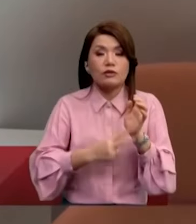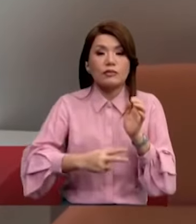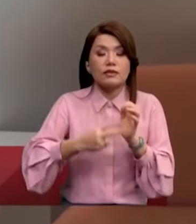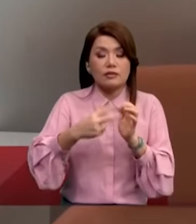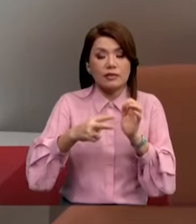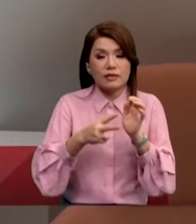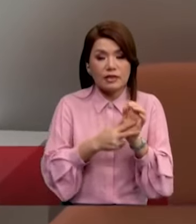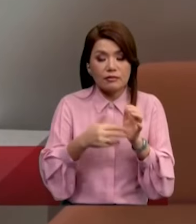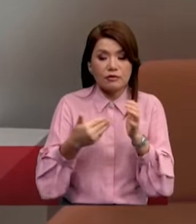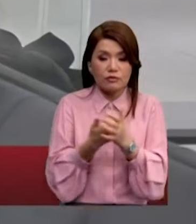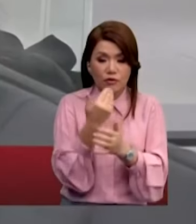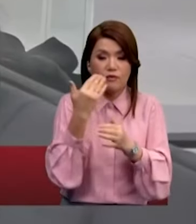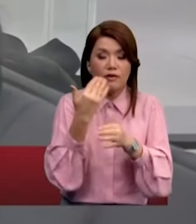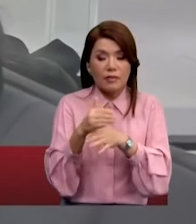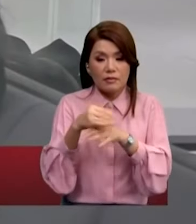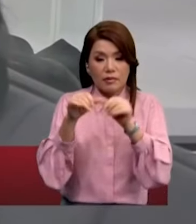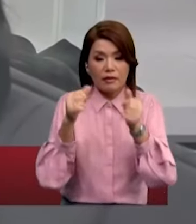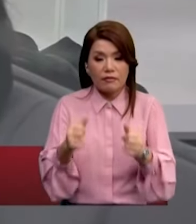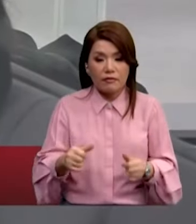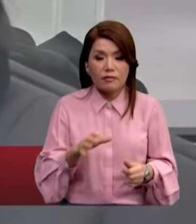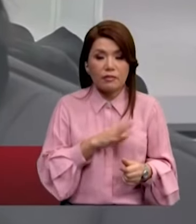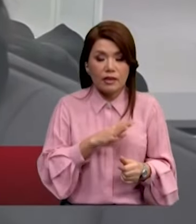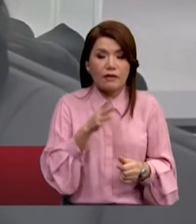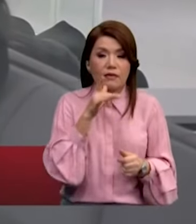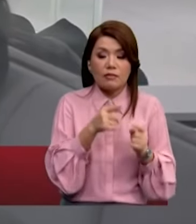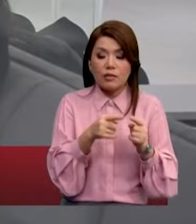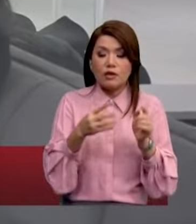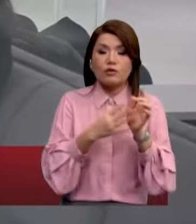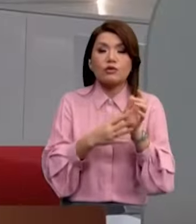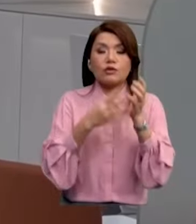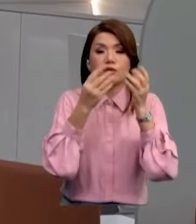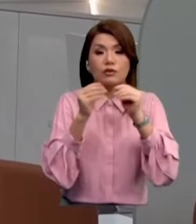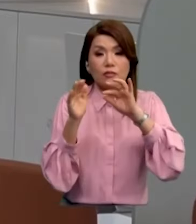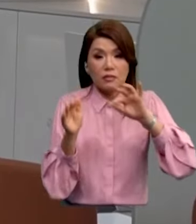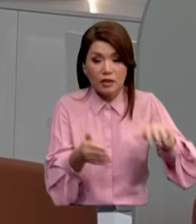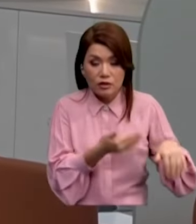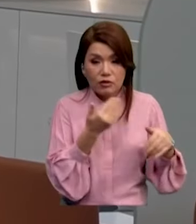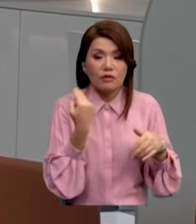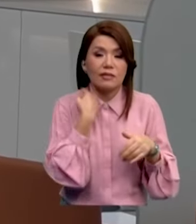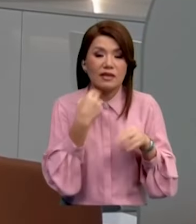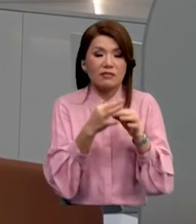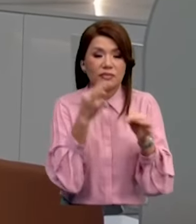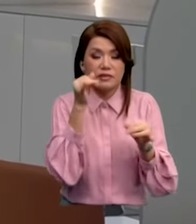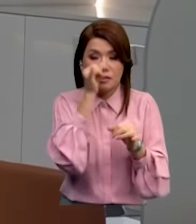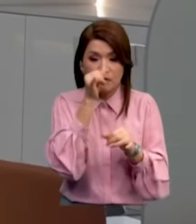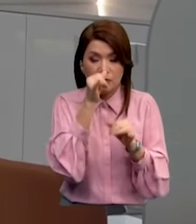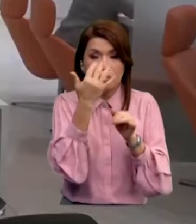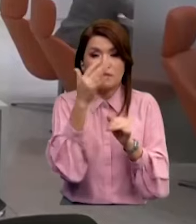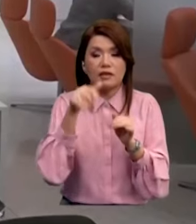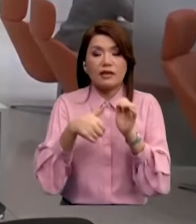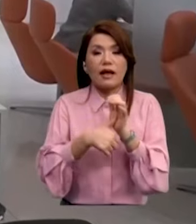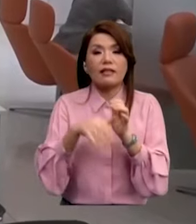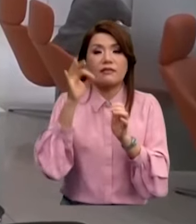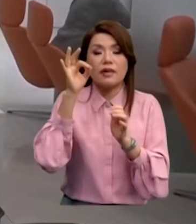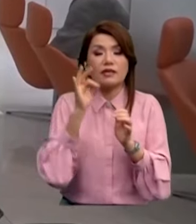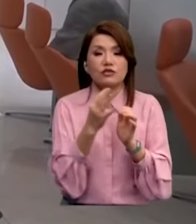жуығы қайта құрылымдауға мақұлданған. Елімізде мерзімі 90 күннен асып кеткен несиелердің үлесі 5,6%, яки